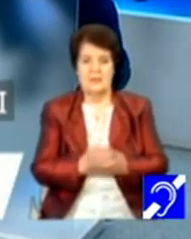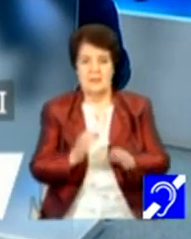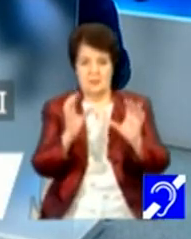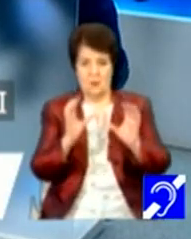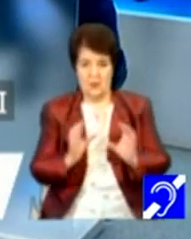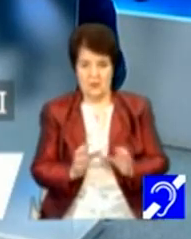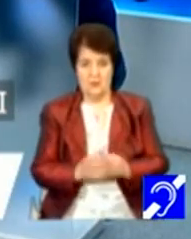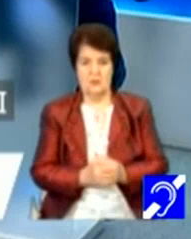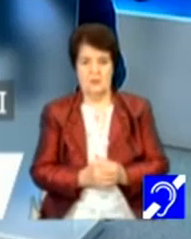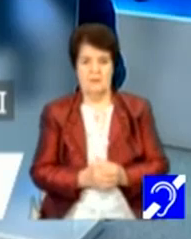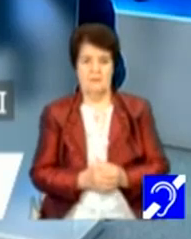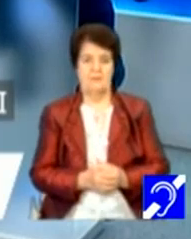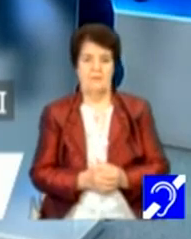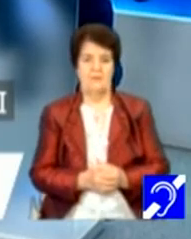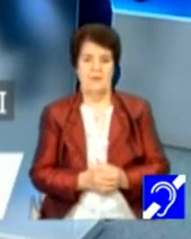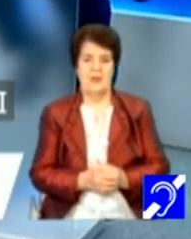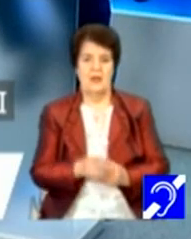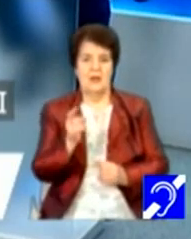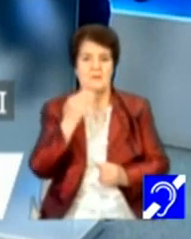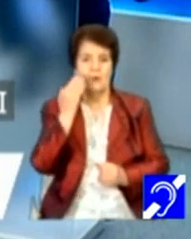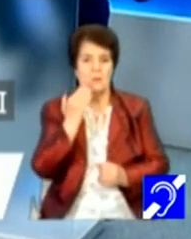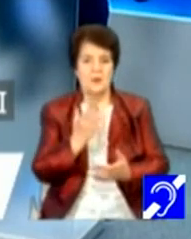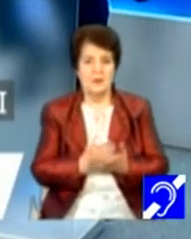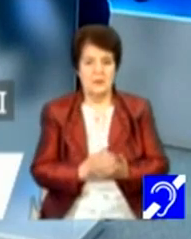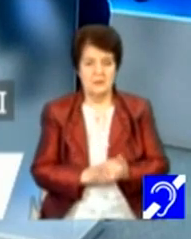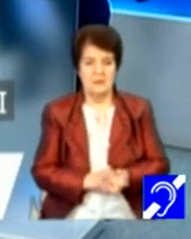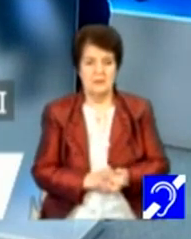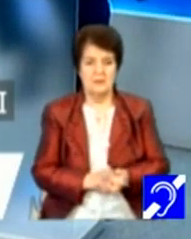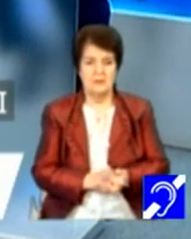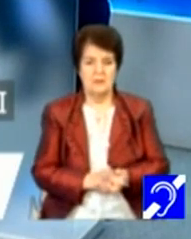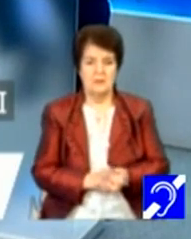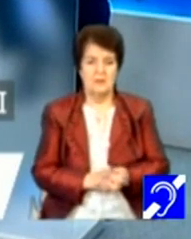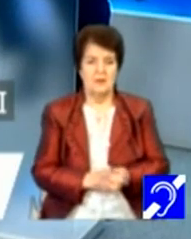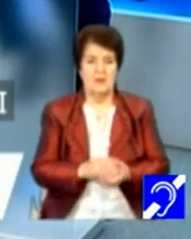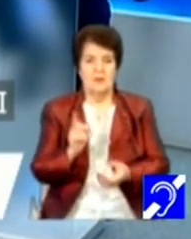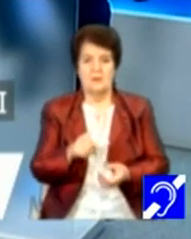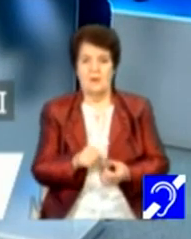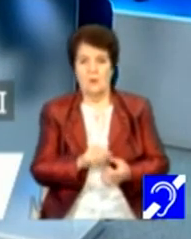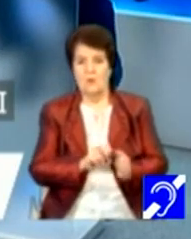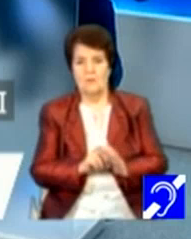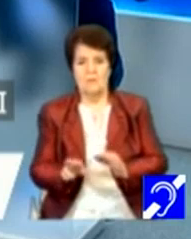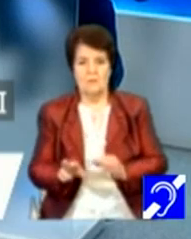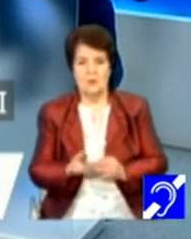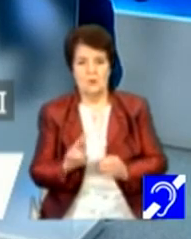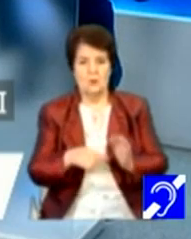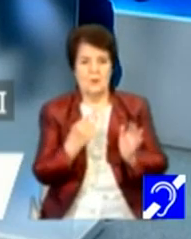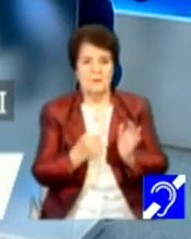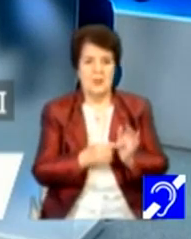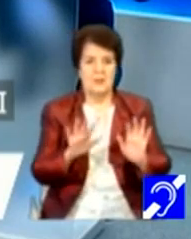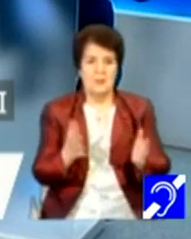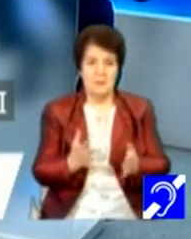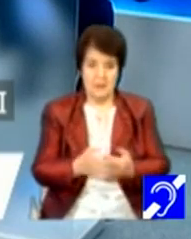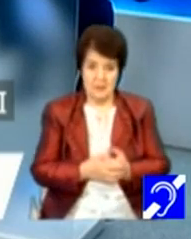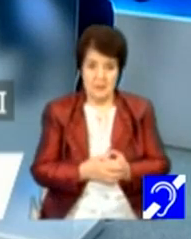lege și trebuie respectată aici. Sigur. În România, hoții stau la pușcărie. În Republica Moldova. Sau fug. Nu v-am întrebat întâmplător cu